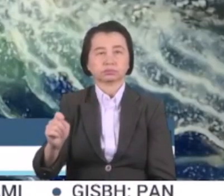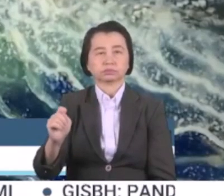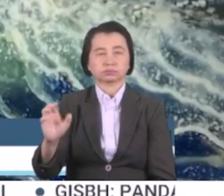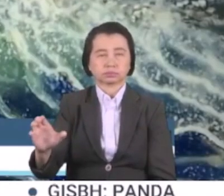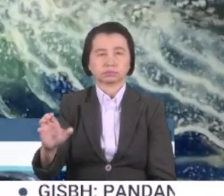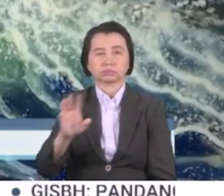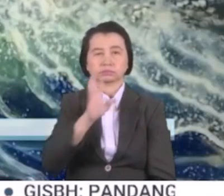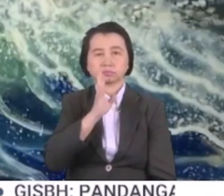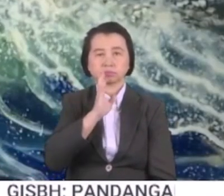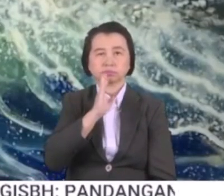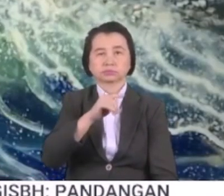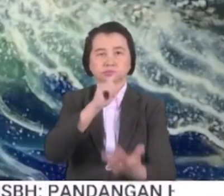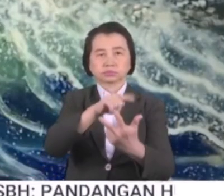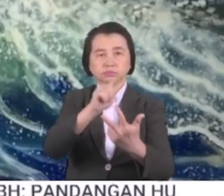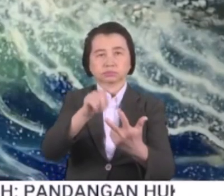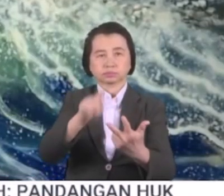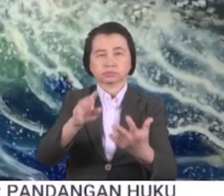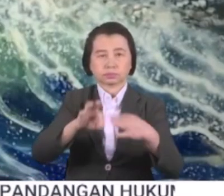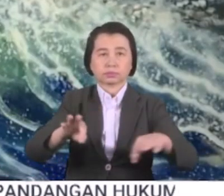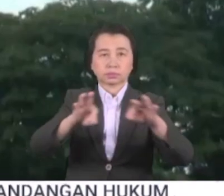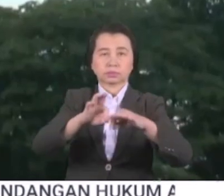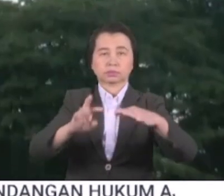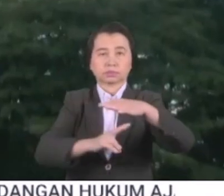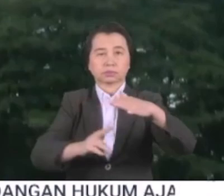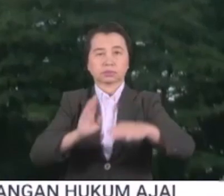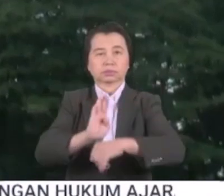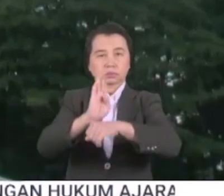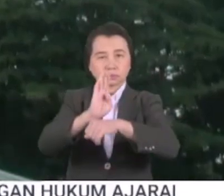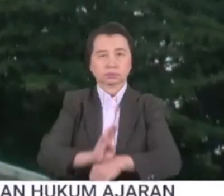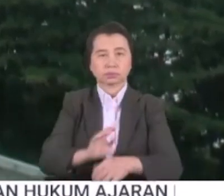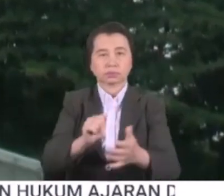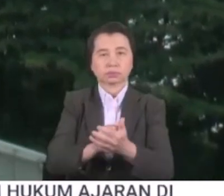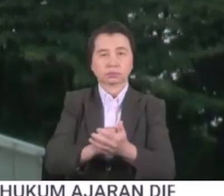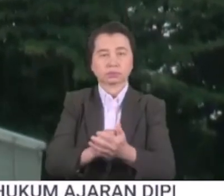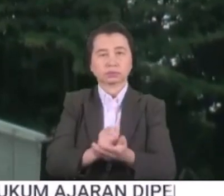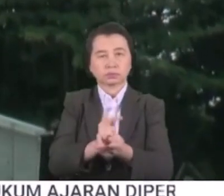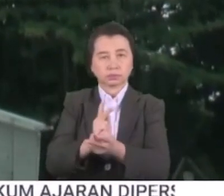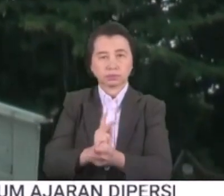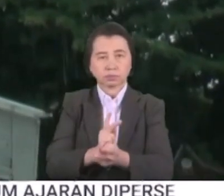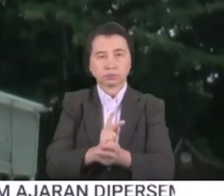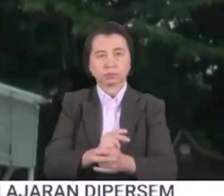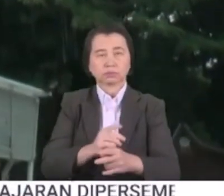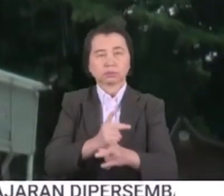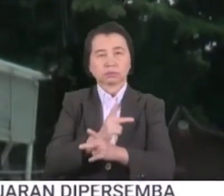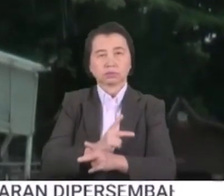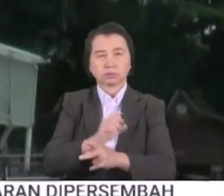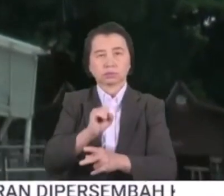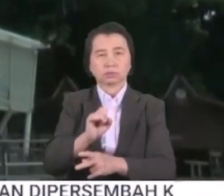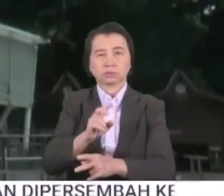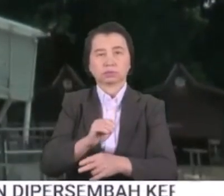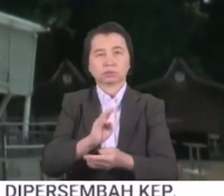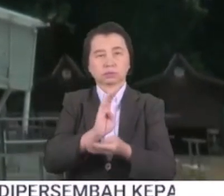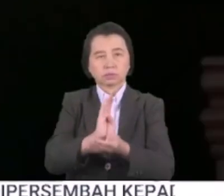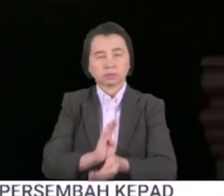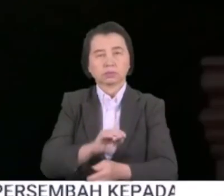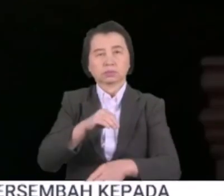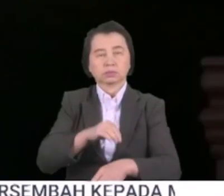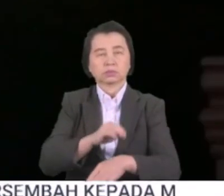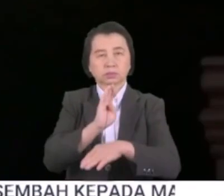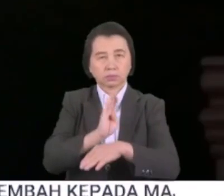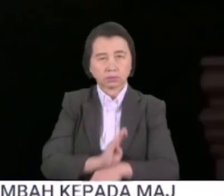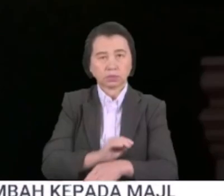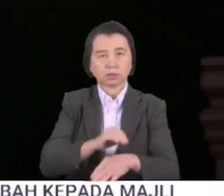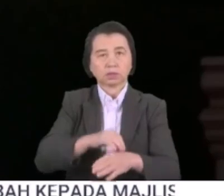Rahman berkata, tiga perkara itu penting sebagai jambatan budaya dalam memelihara dan memelihara seni budaya di rantau